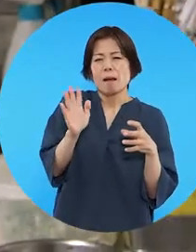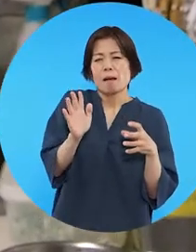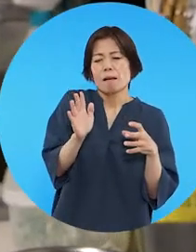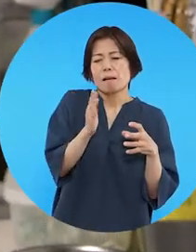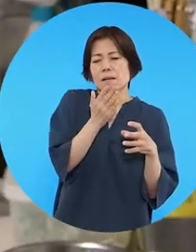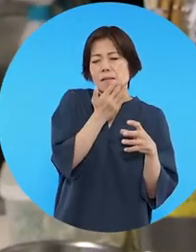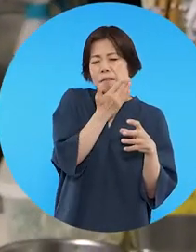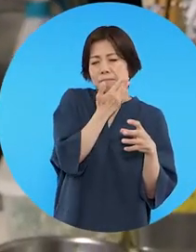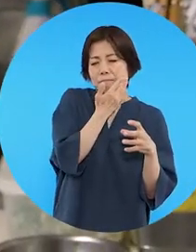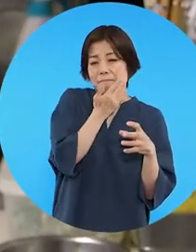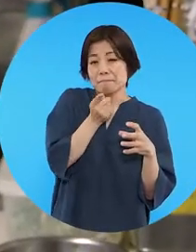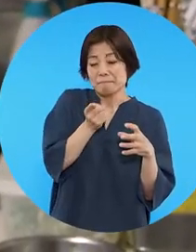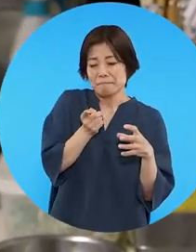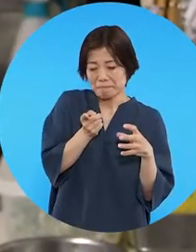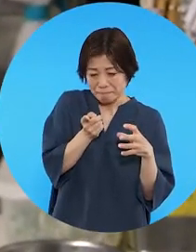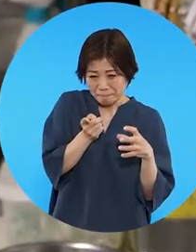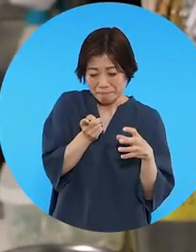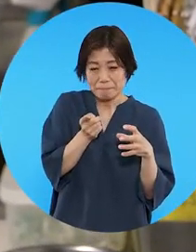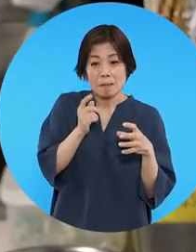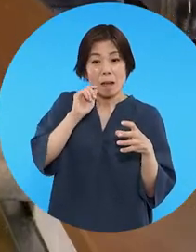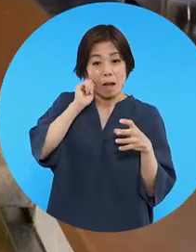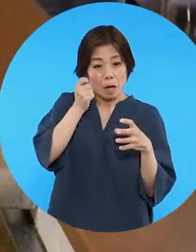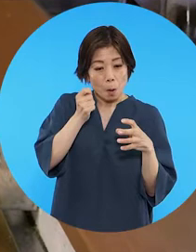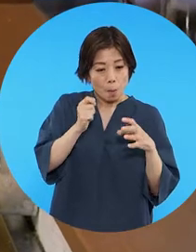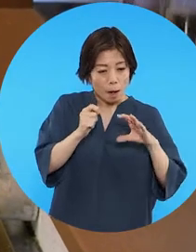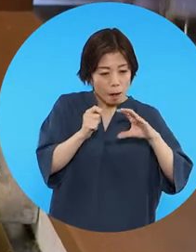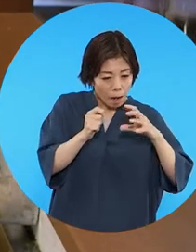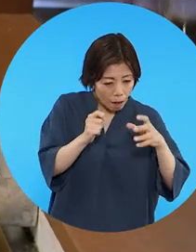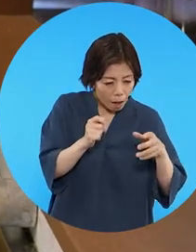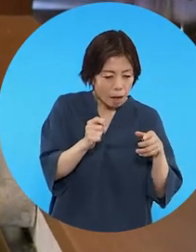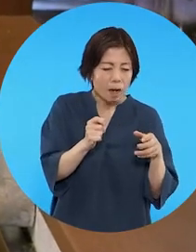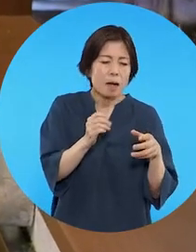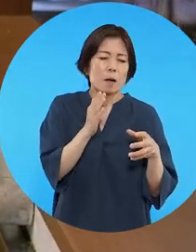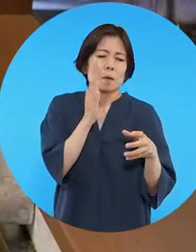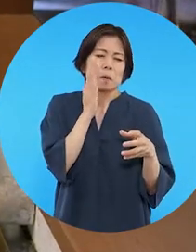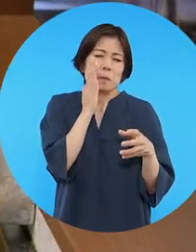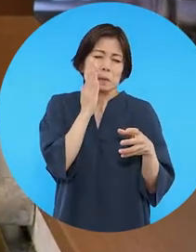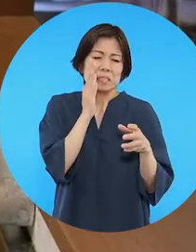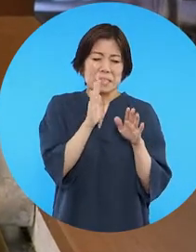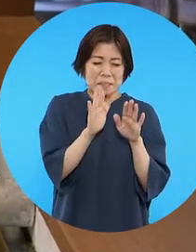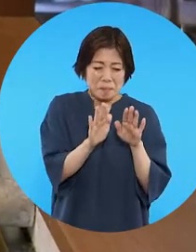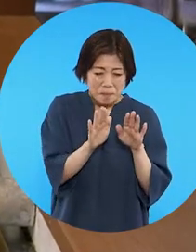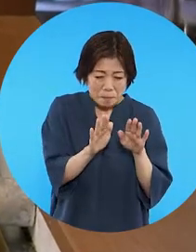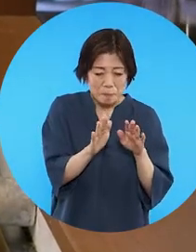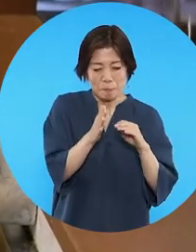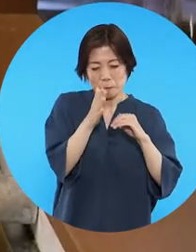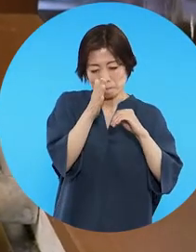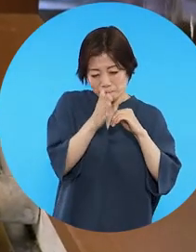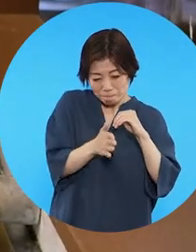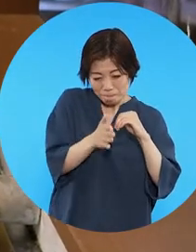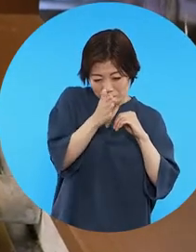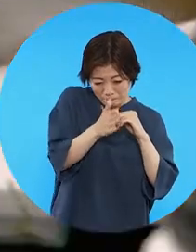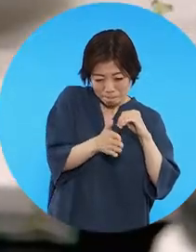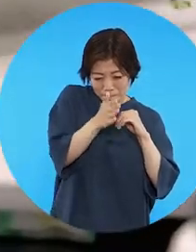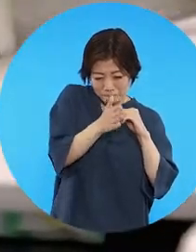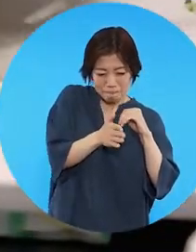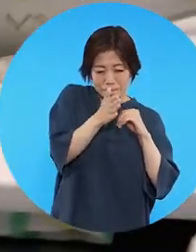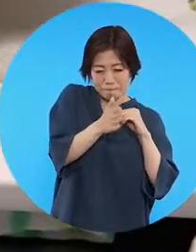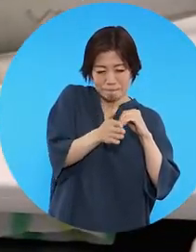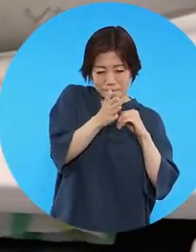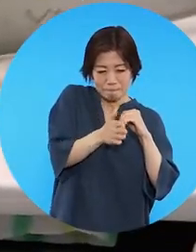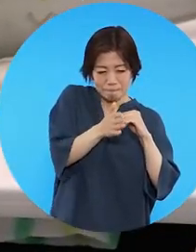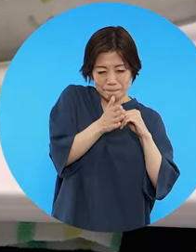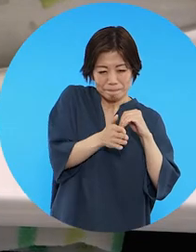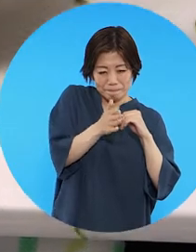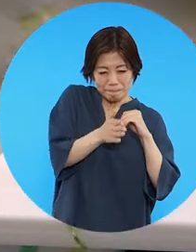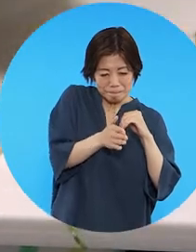葉っぱって結構青みって重要なんで、皮の部分が根菜系って美味しいので、皮ごとこのような形で